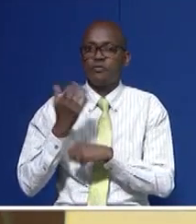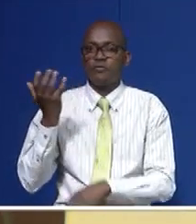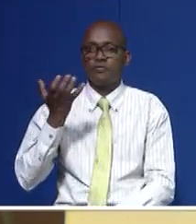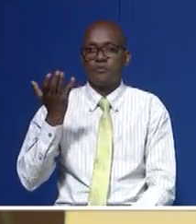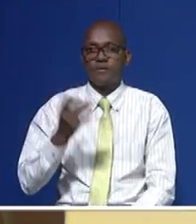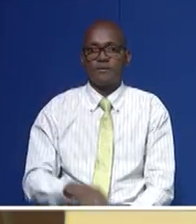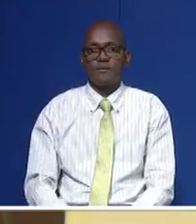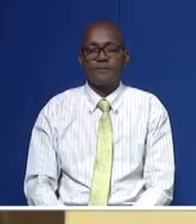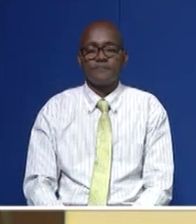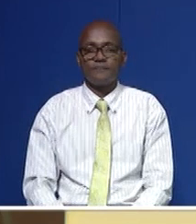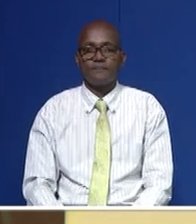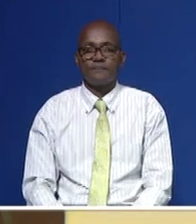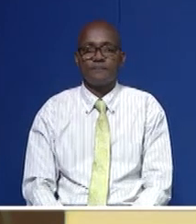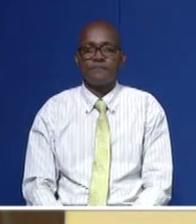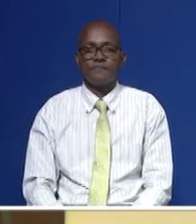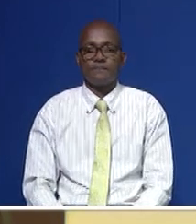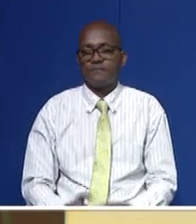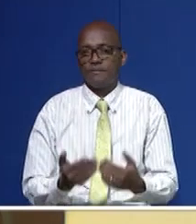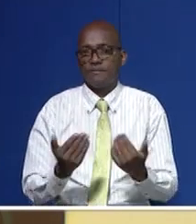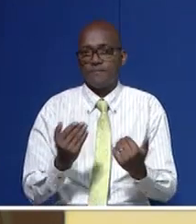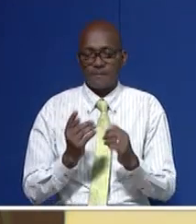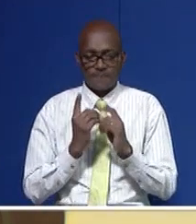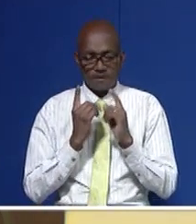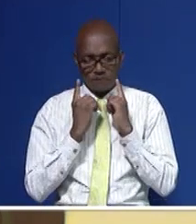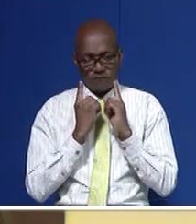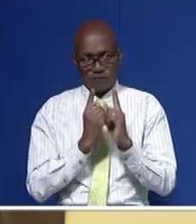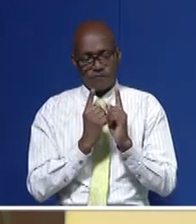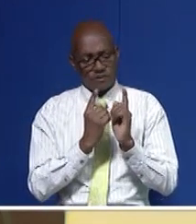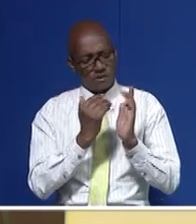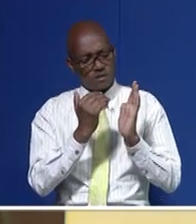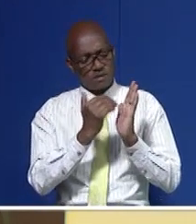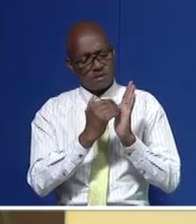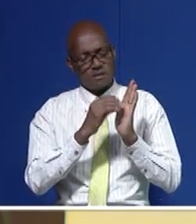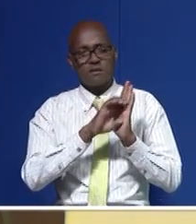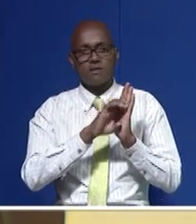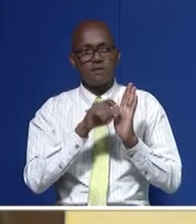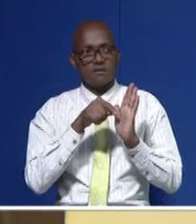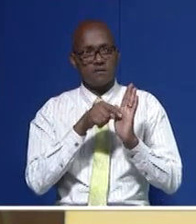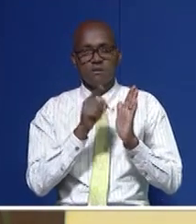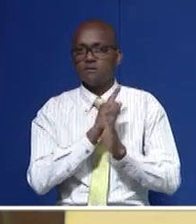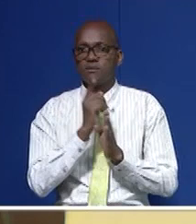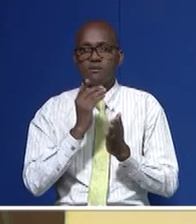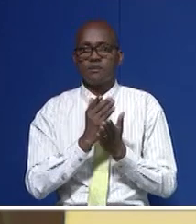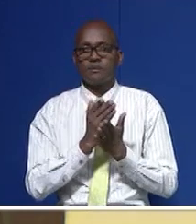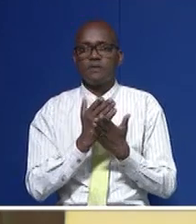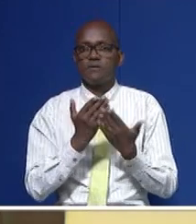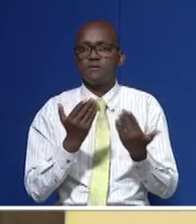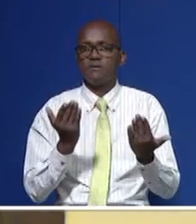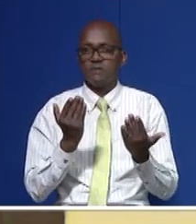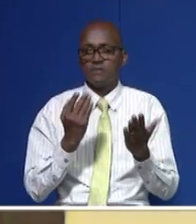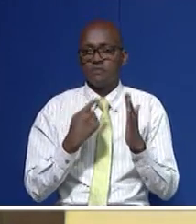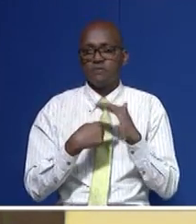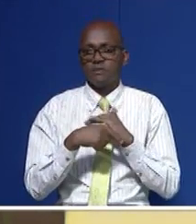kuzingatia matakwa ya katiba, sio sahihi kwa mtumishi wa serikali kujiingiza kwenye mchakato wa uteuzi